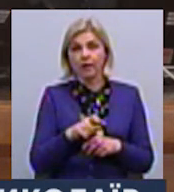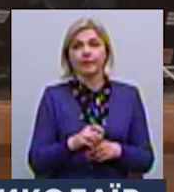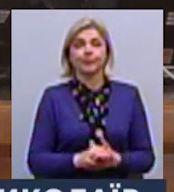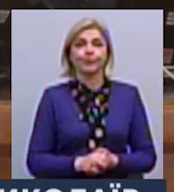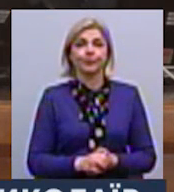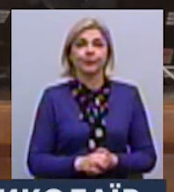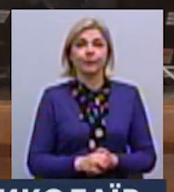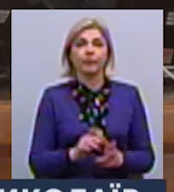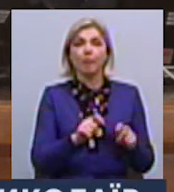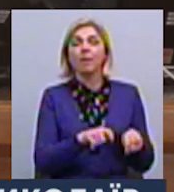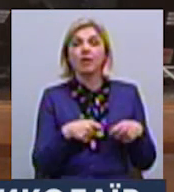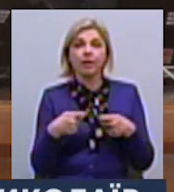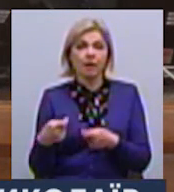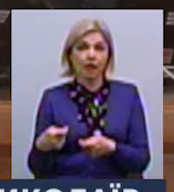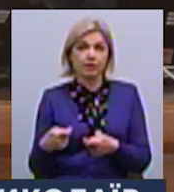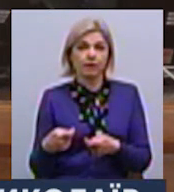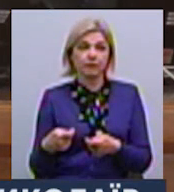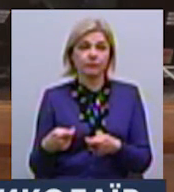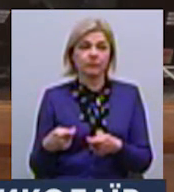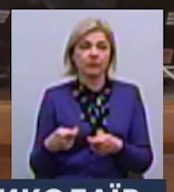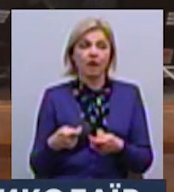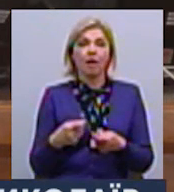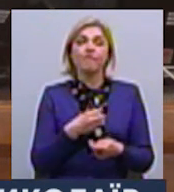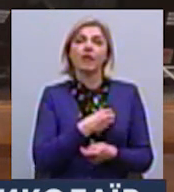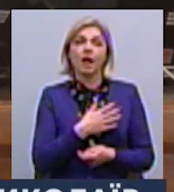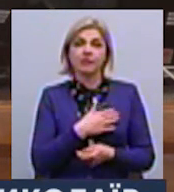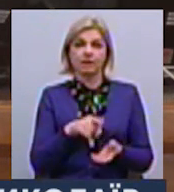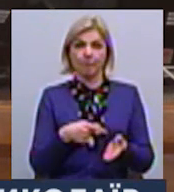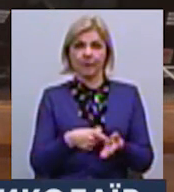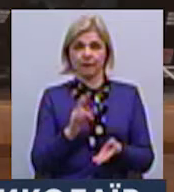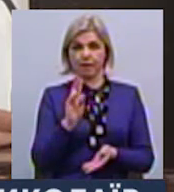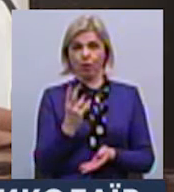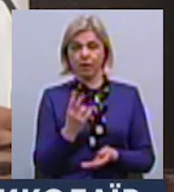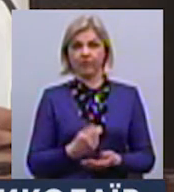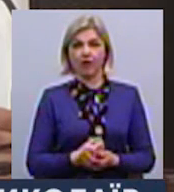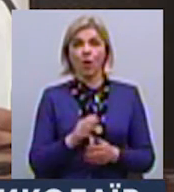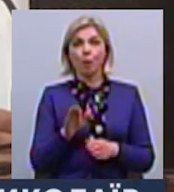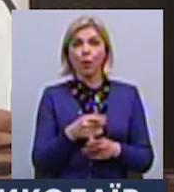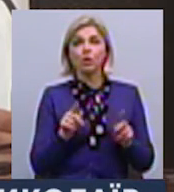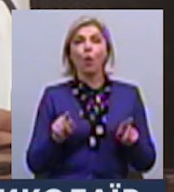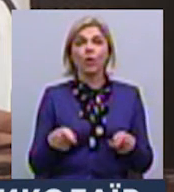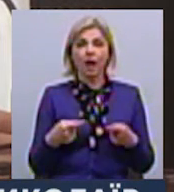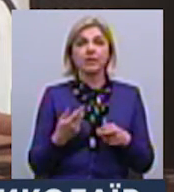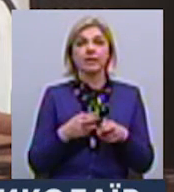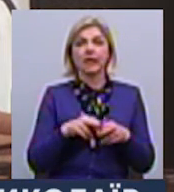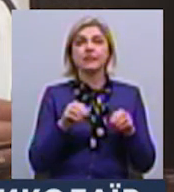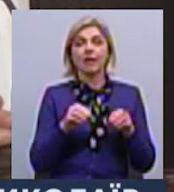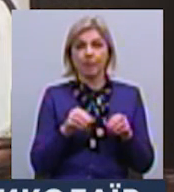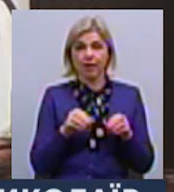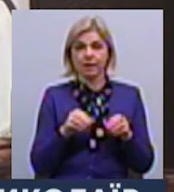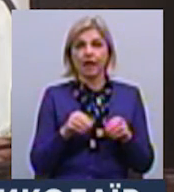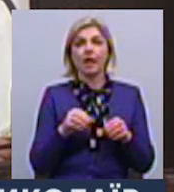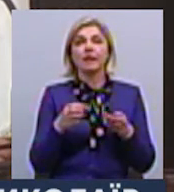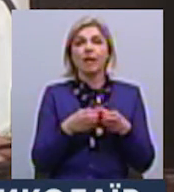ДПЗКУ, передати у власність міста Миколаєва. Після організації цієї земельної ділянки